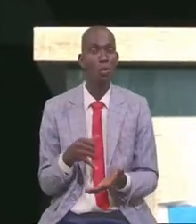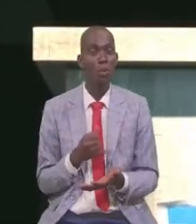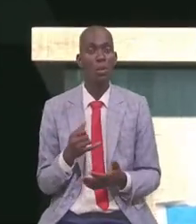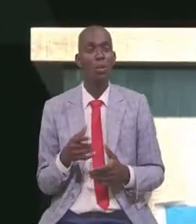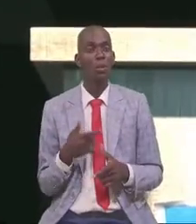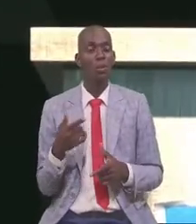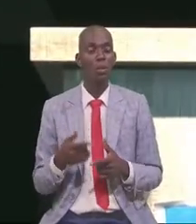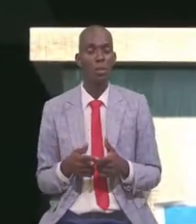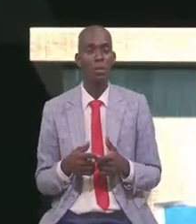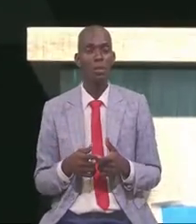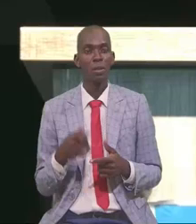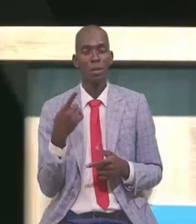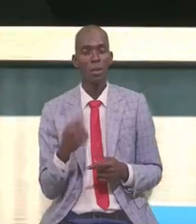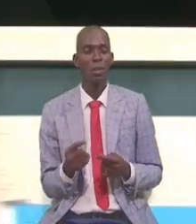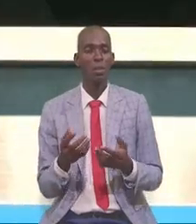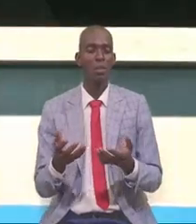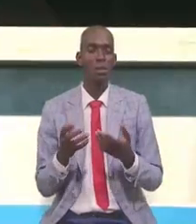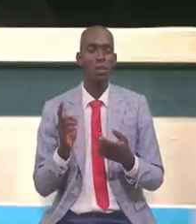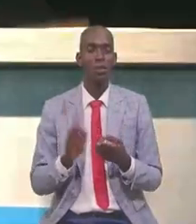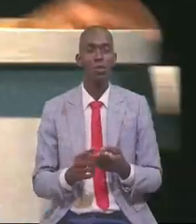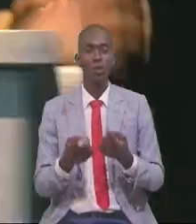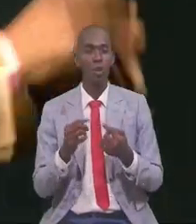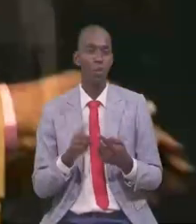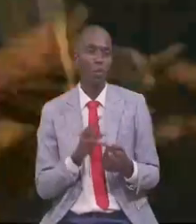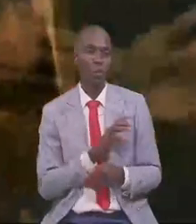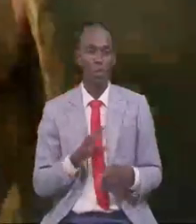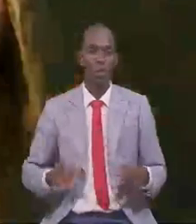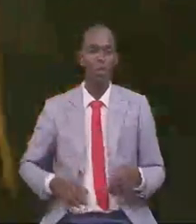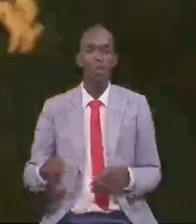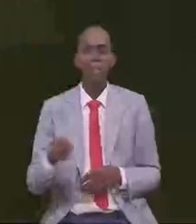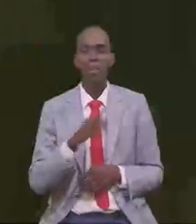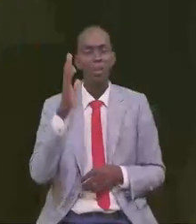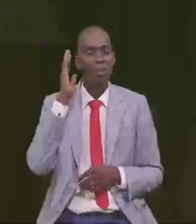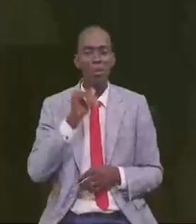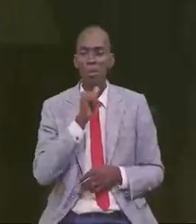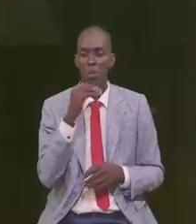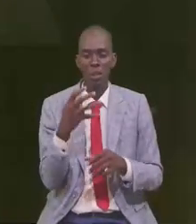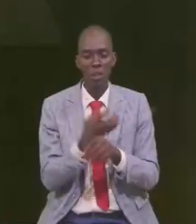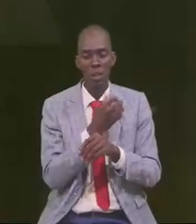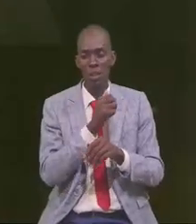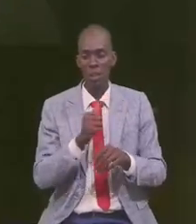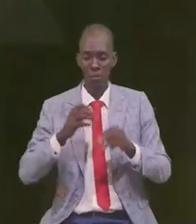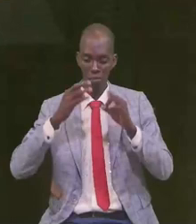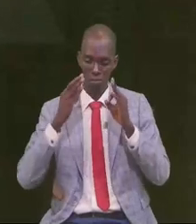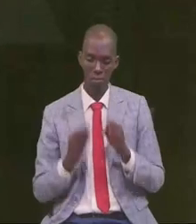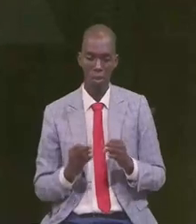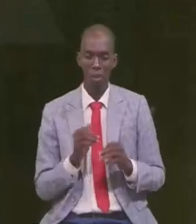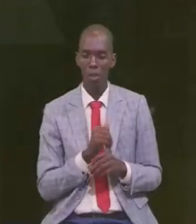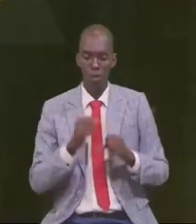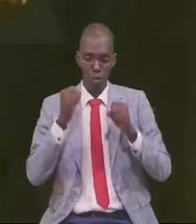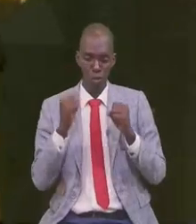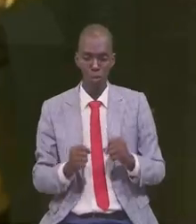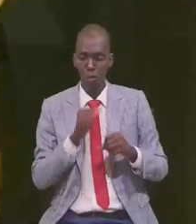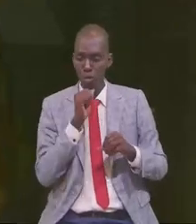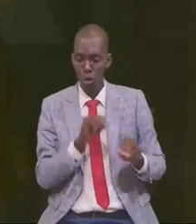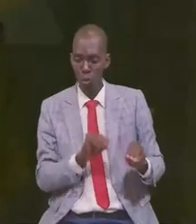le désir de venir à Christ, ils ne prennent pas une décision ferme,